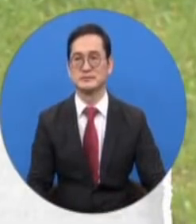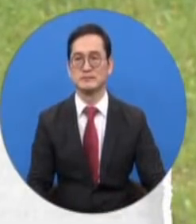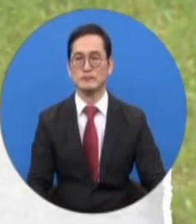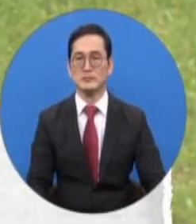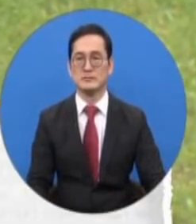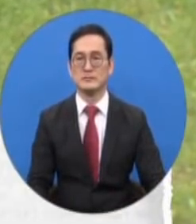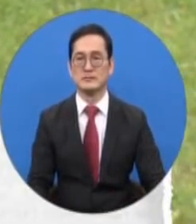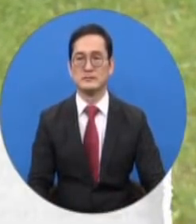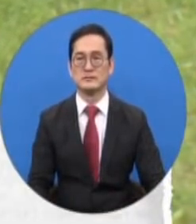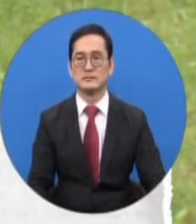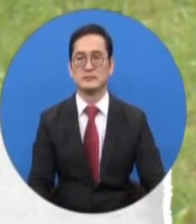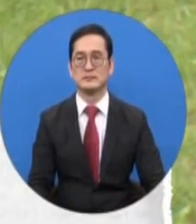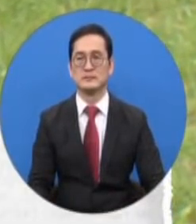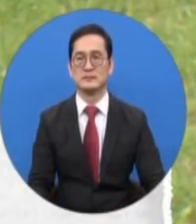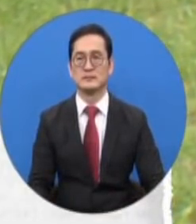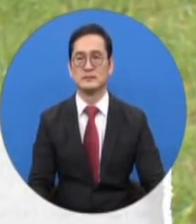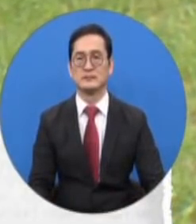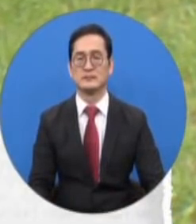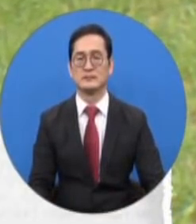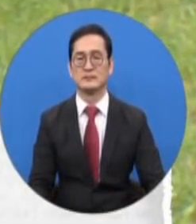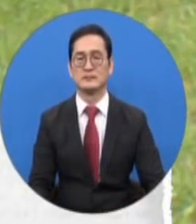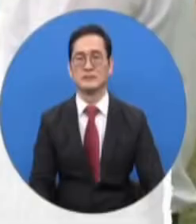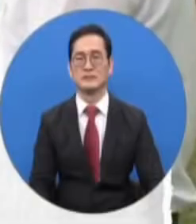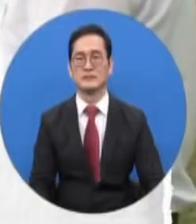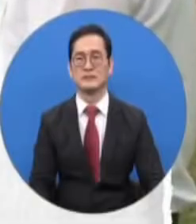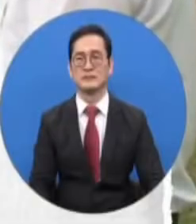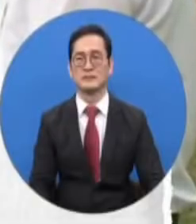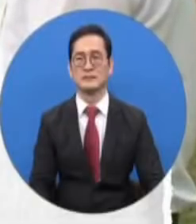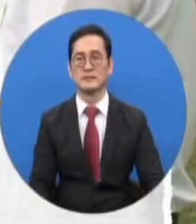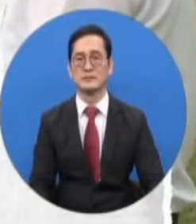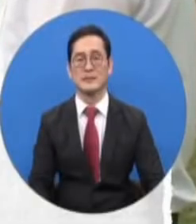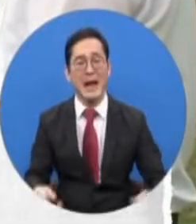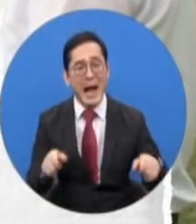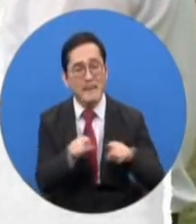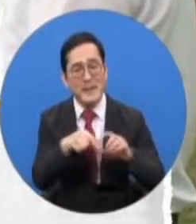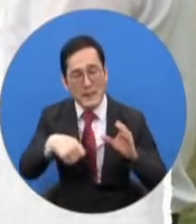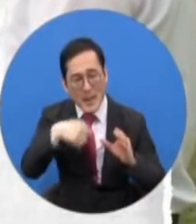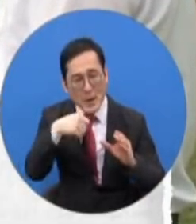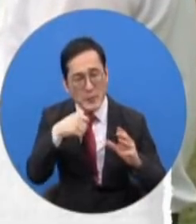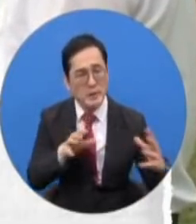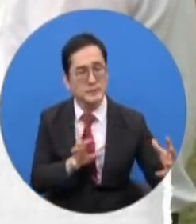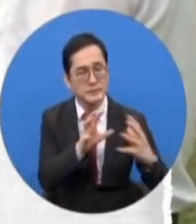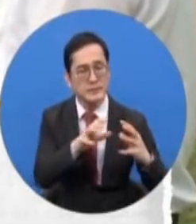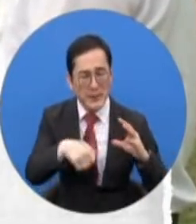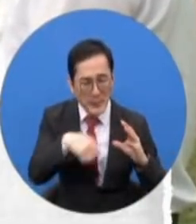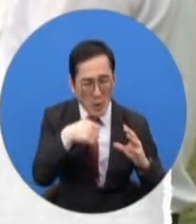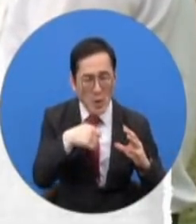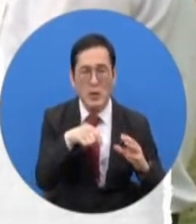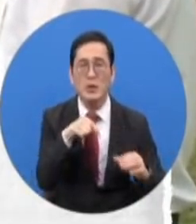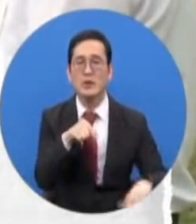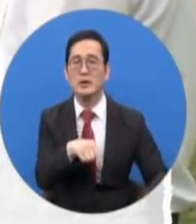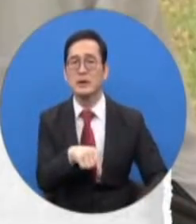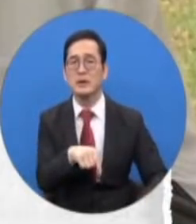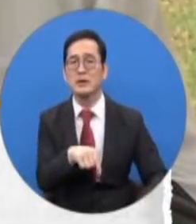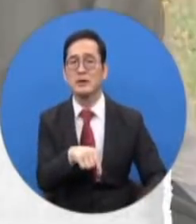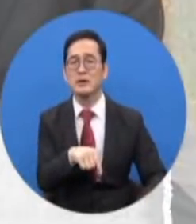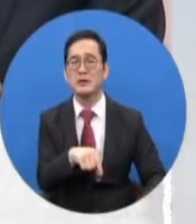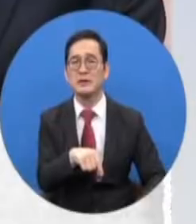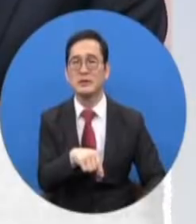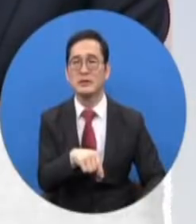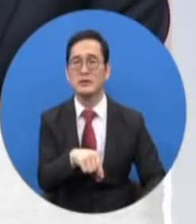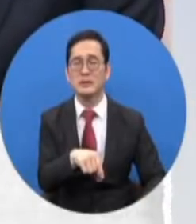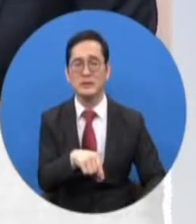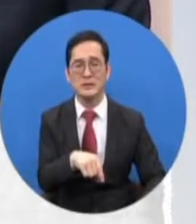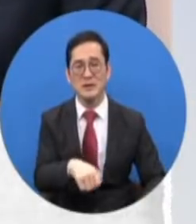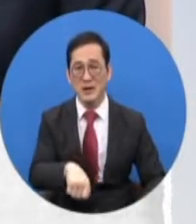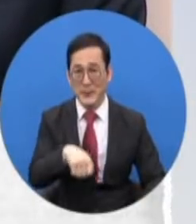중요한데 상대가 누구냐는 겁니다. 쉽게 얘기해서 내 진영, 내 편, 내 참모랑 혼밥하지 않는 게 과연